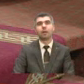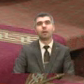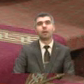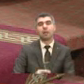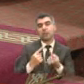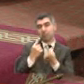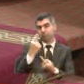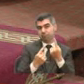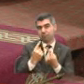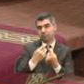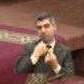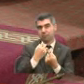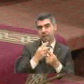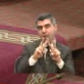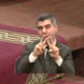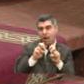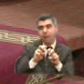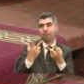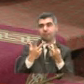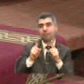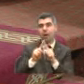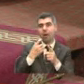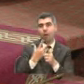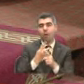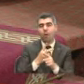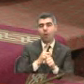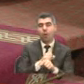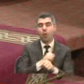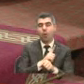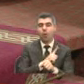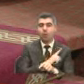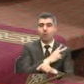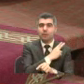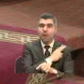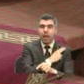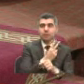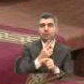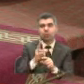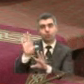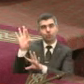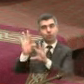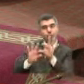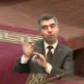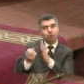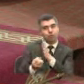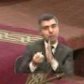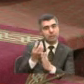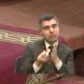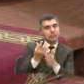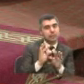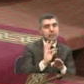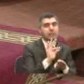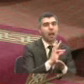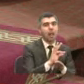غنحاولوا نقلبوا على اطور او نشجعوا ما هو موجود باش تكون واحد الحكامه في التدبير. شكرا شكرا شكرا السيد